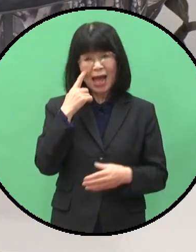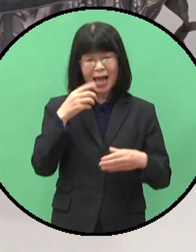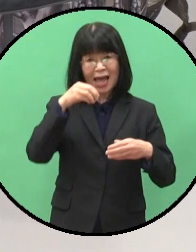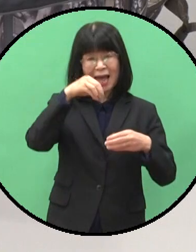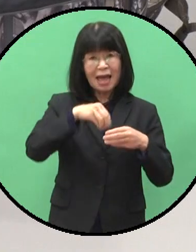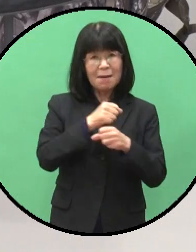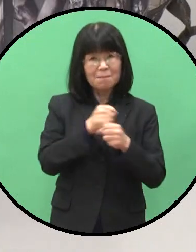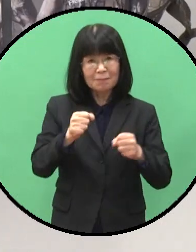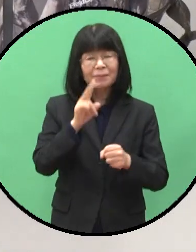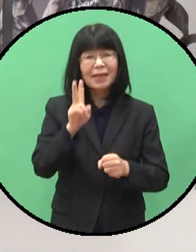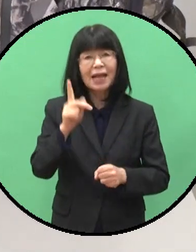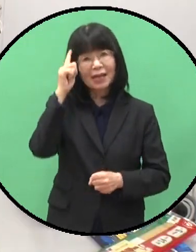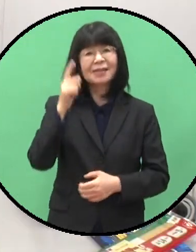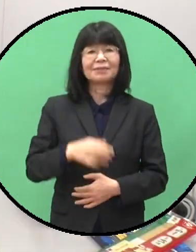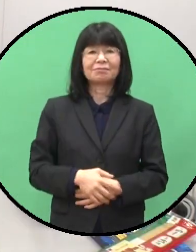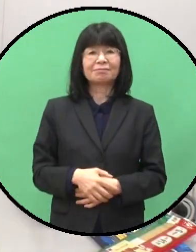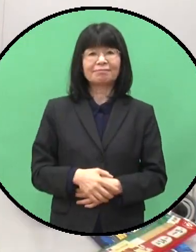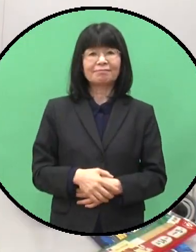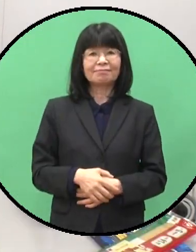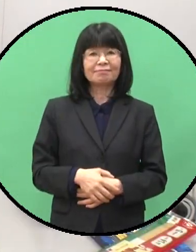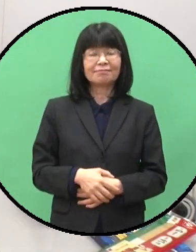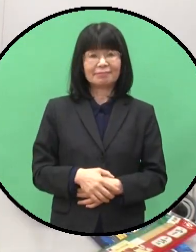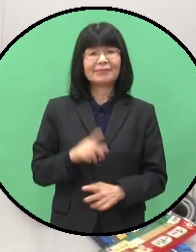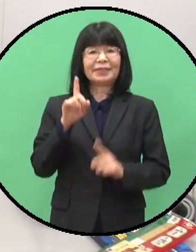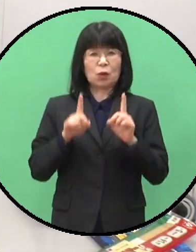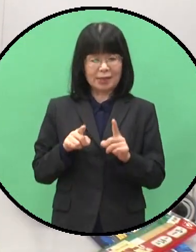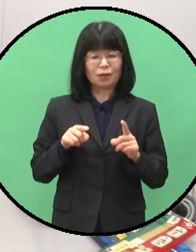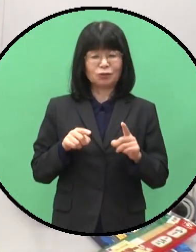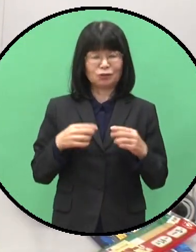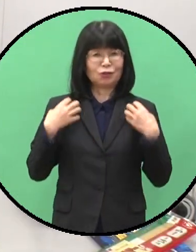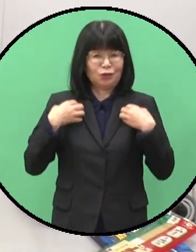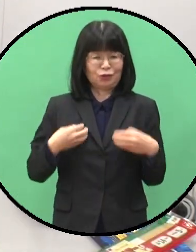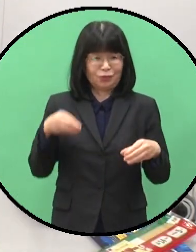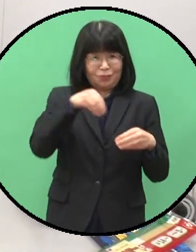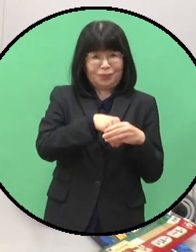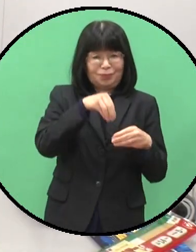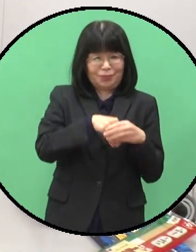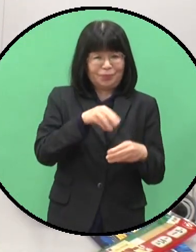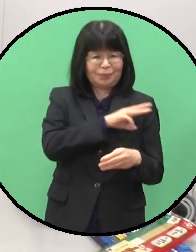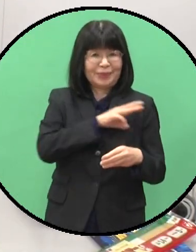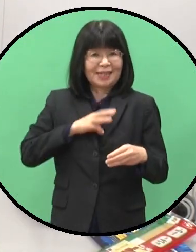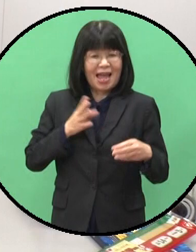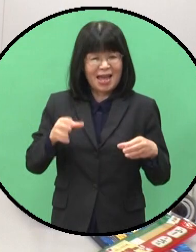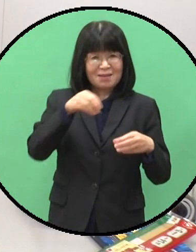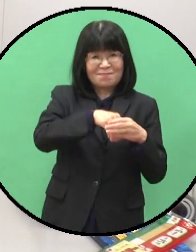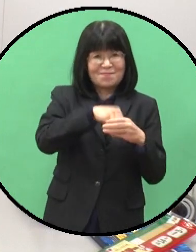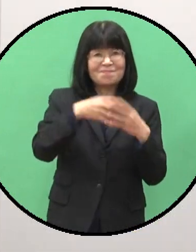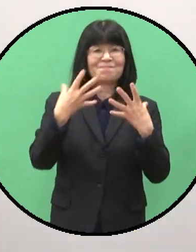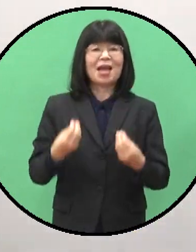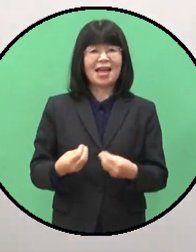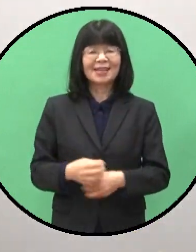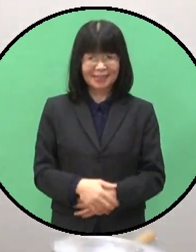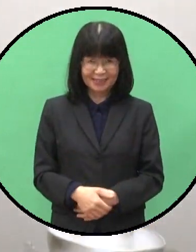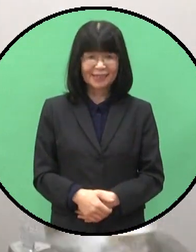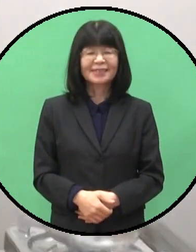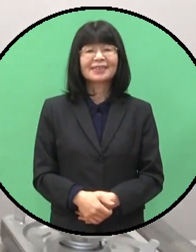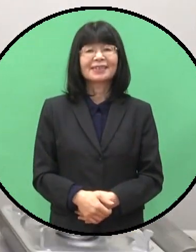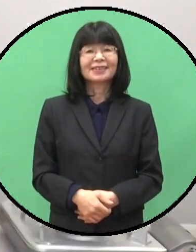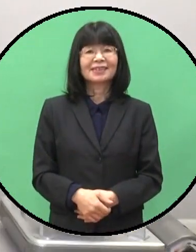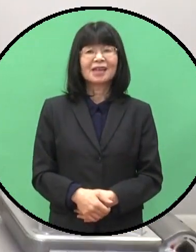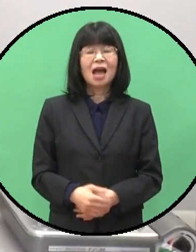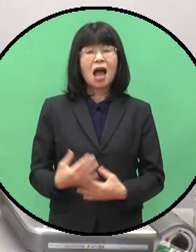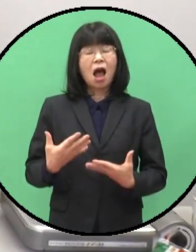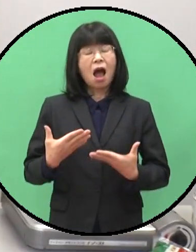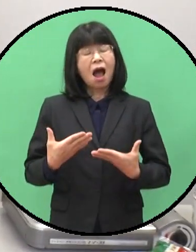ていう感じなんですけども、うん、今とりあえずこれで3日分で入れてみました、はい、